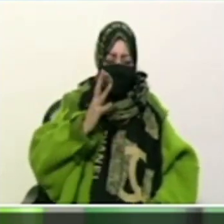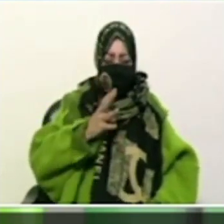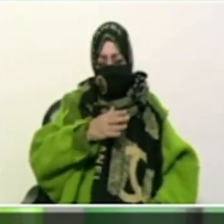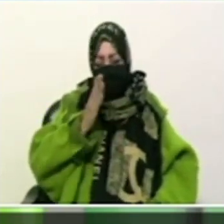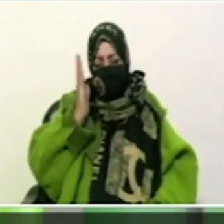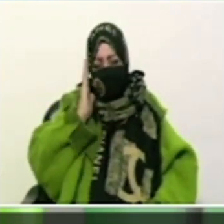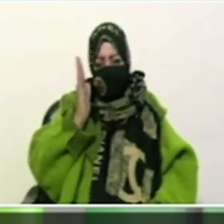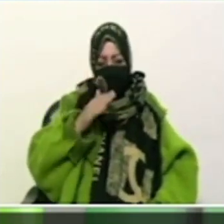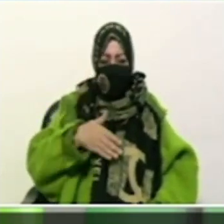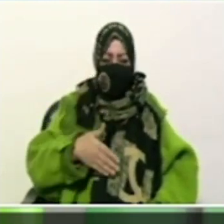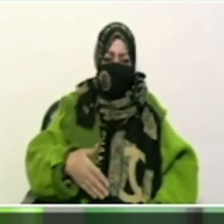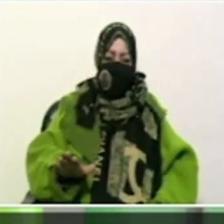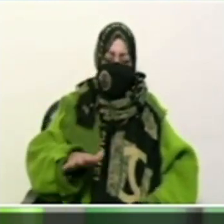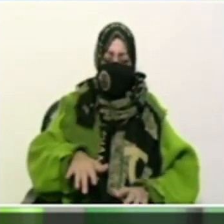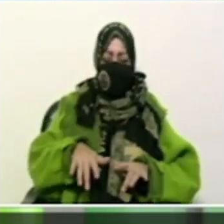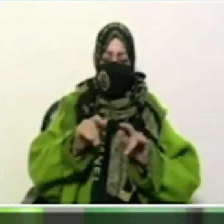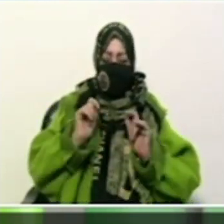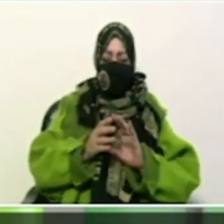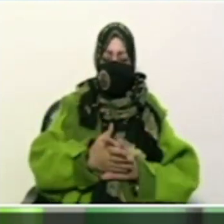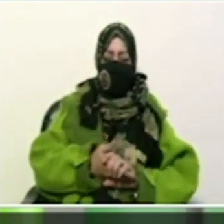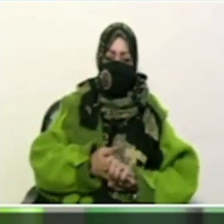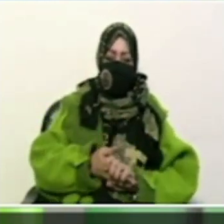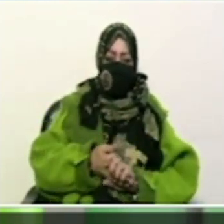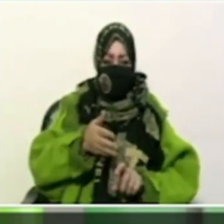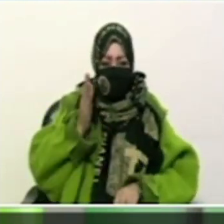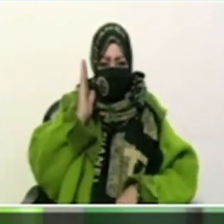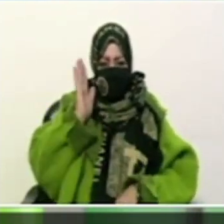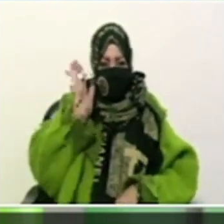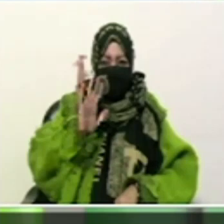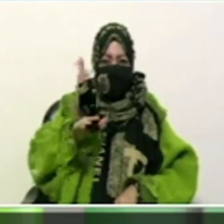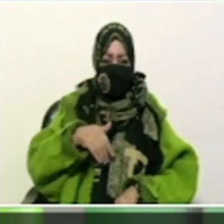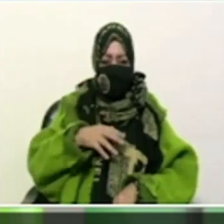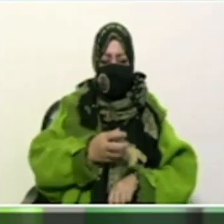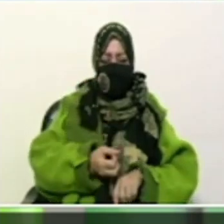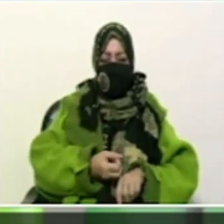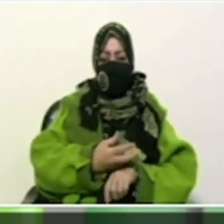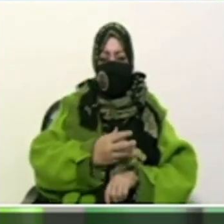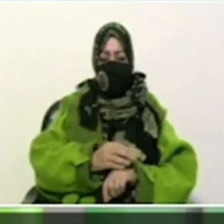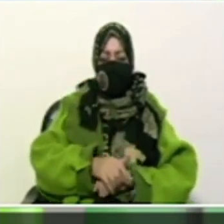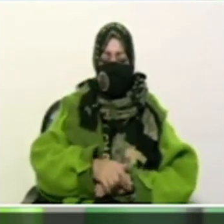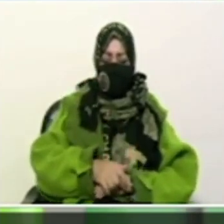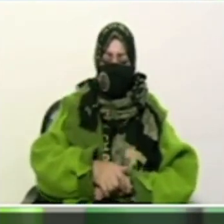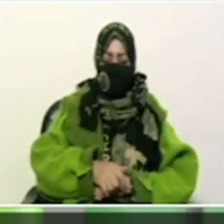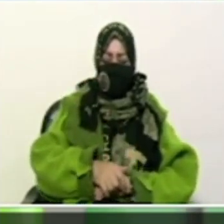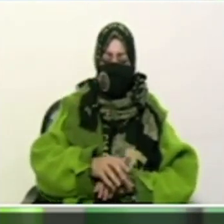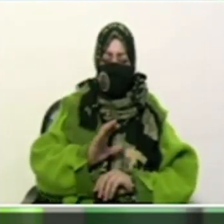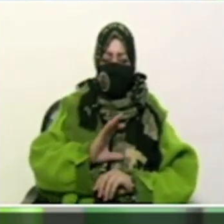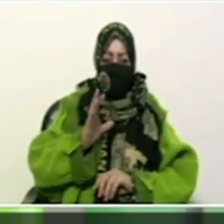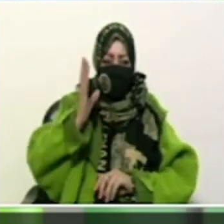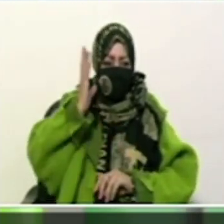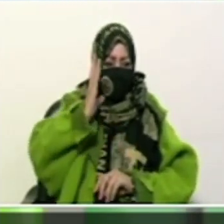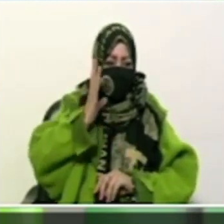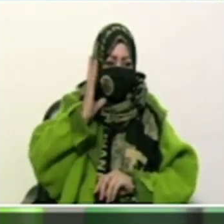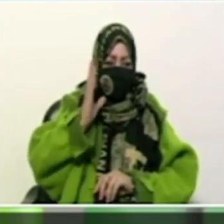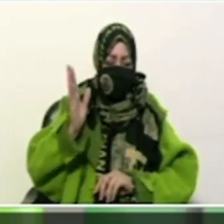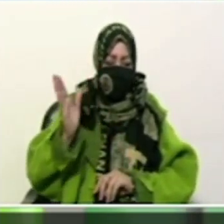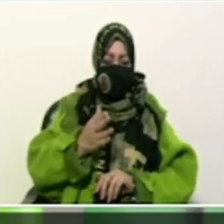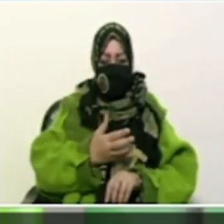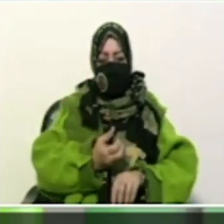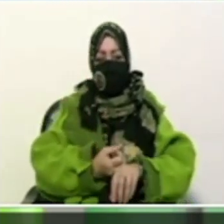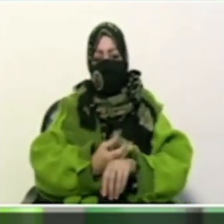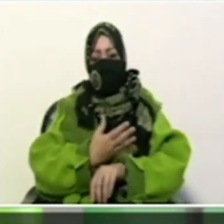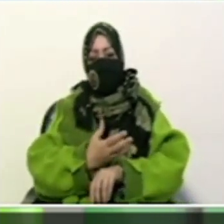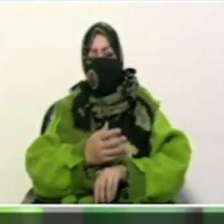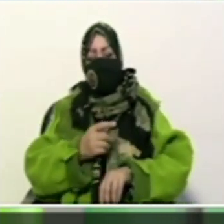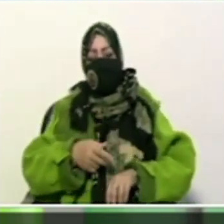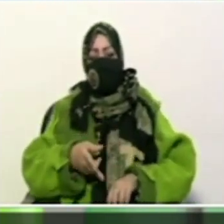هي الساعه اللي قبل الفجر، ولا النوض حتى في الليل مثلا النوض الساعه 3 نصلي ركعتين او اربعه ونزيد نرقد، ونوض نصلي مثلا ركعتين